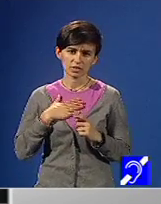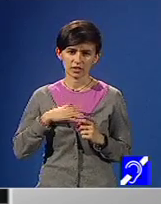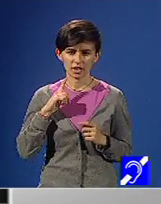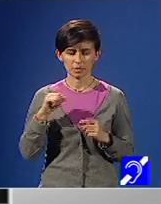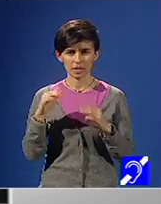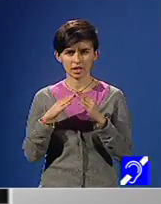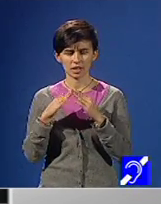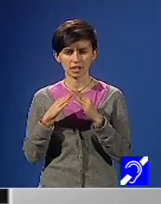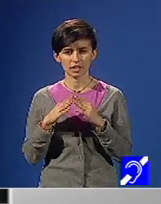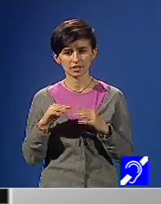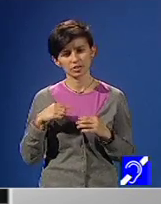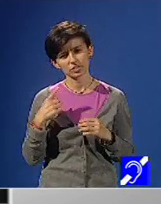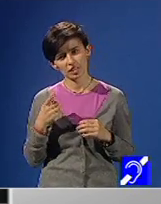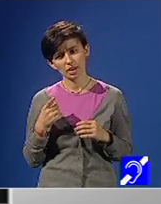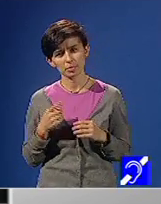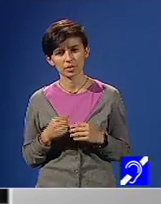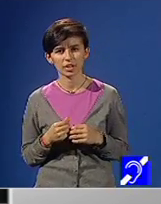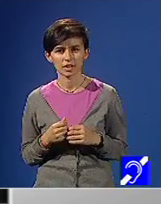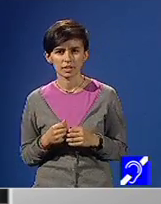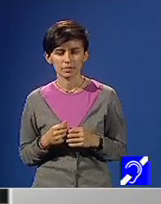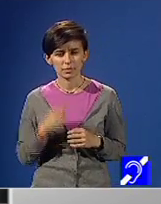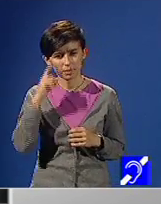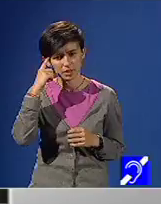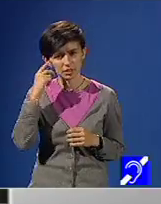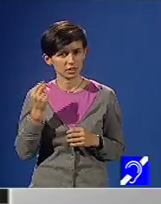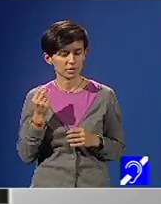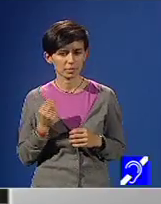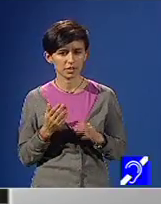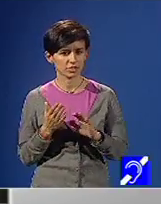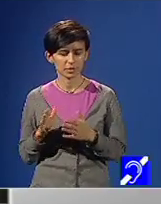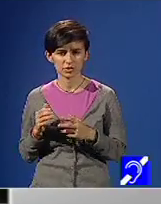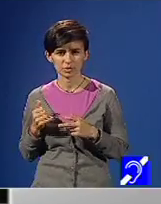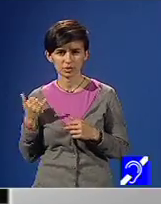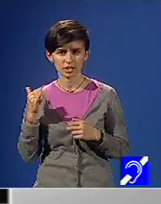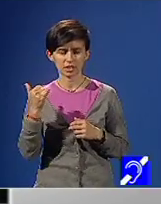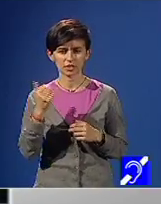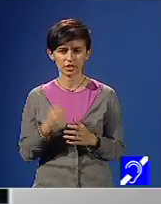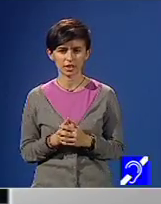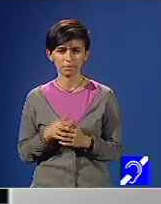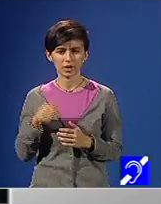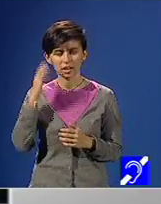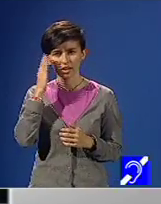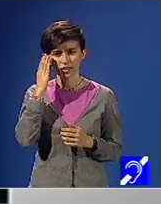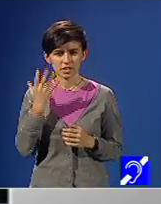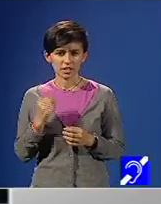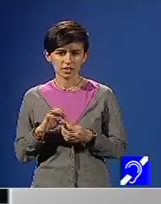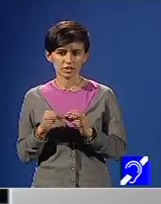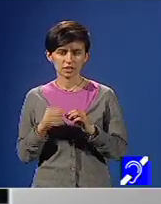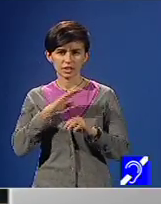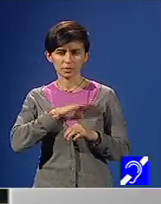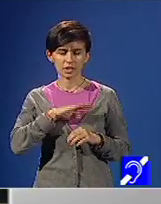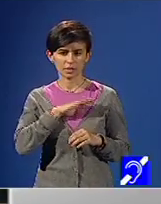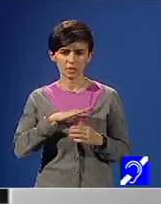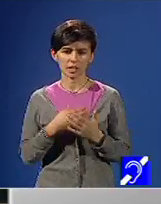acasă. Apoi am mai tras o dată aer în piept și am zis: hai, la drum. Tony spune că în călătoriile lui a învățat ce înseamnă răbdarea.